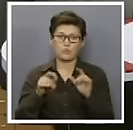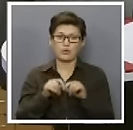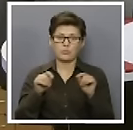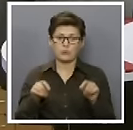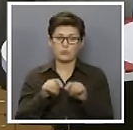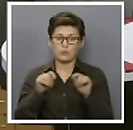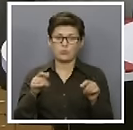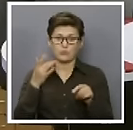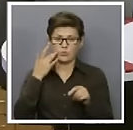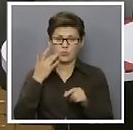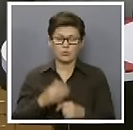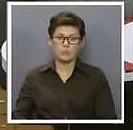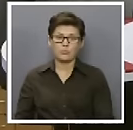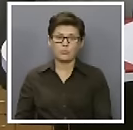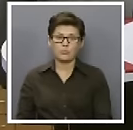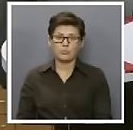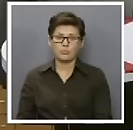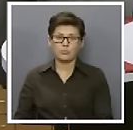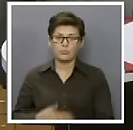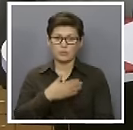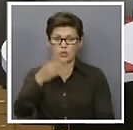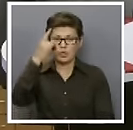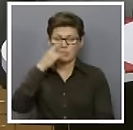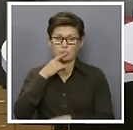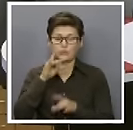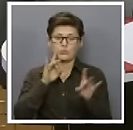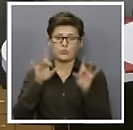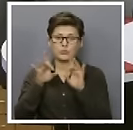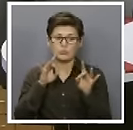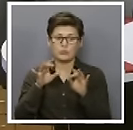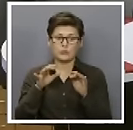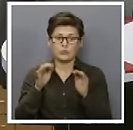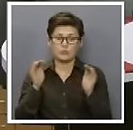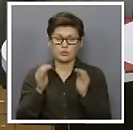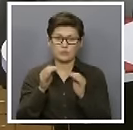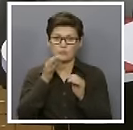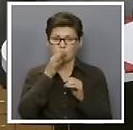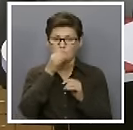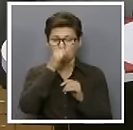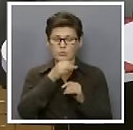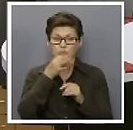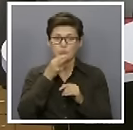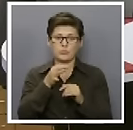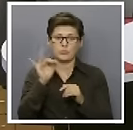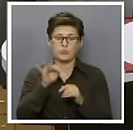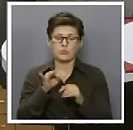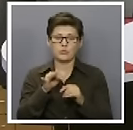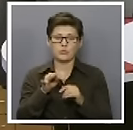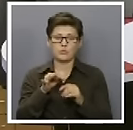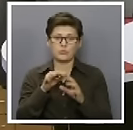тұрады. Бұл жерде біздің өзіміздің Қазақстанның жарнамасы кем түседі деп айта алмаймыз. Дей тұрғанмен